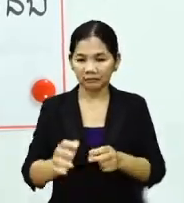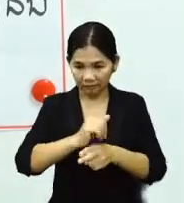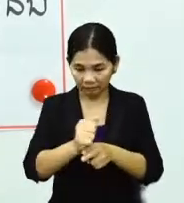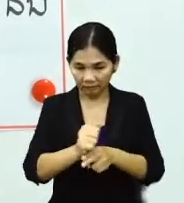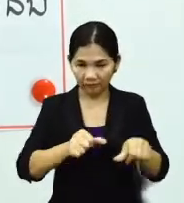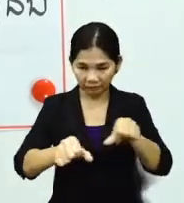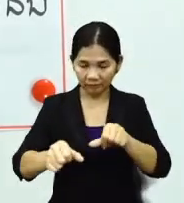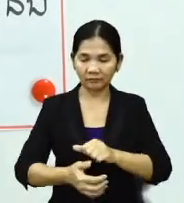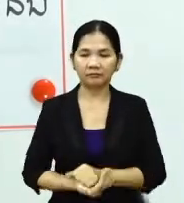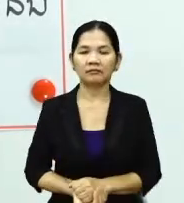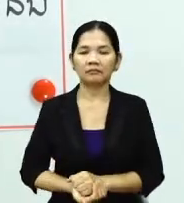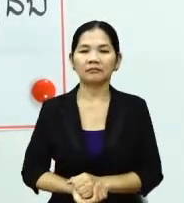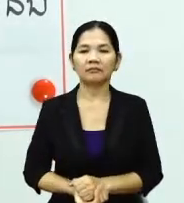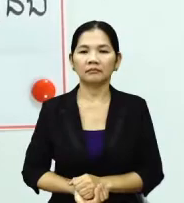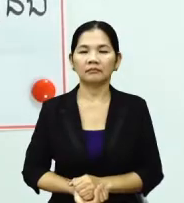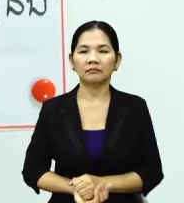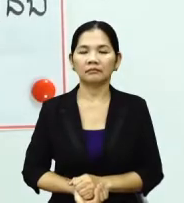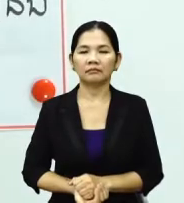tiền